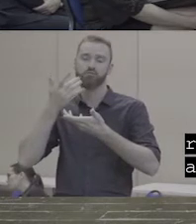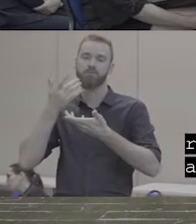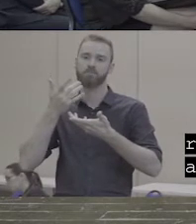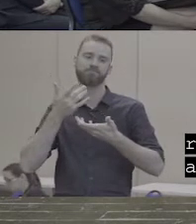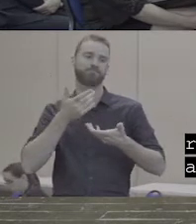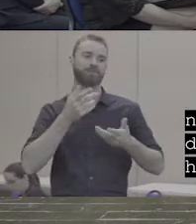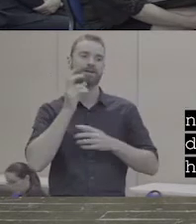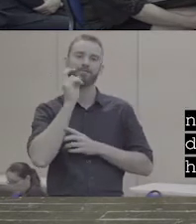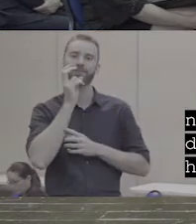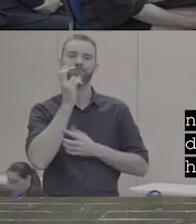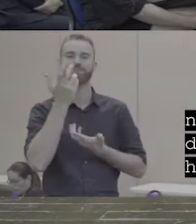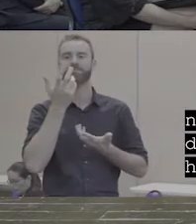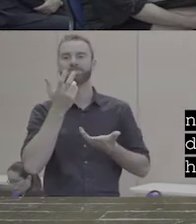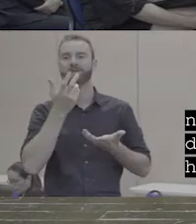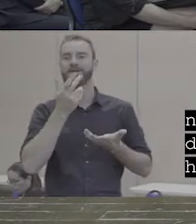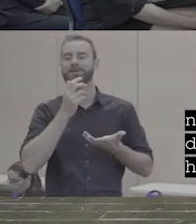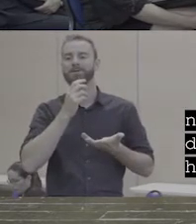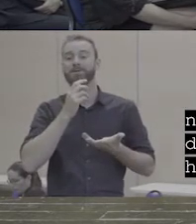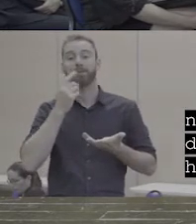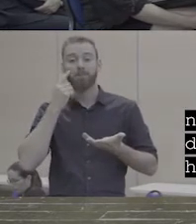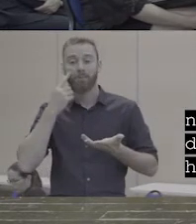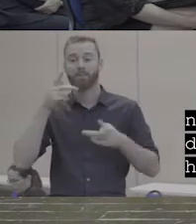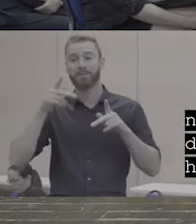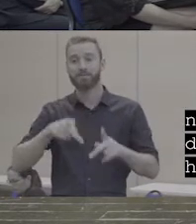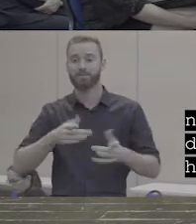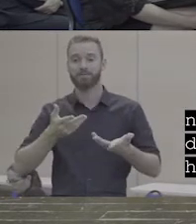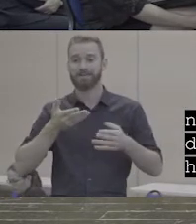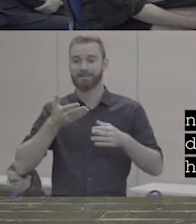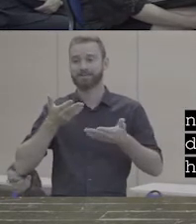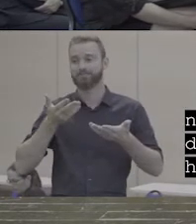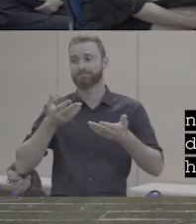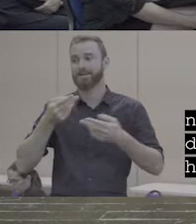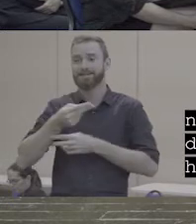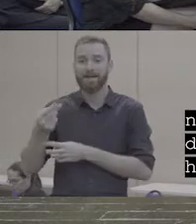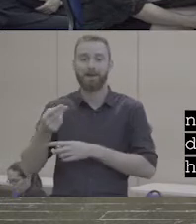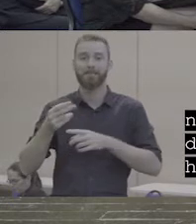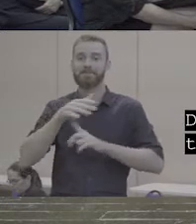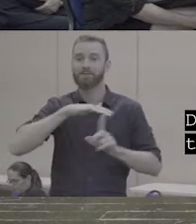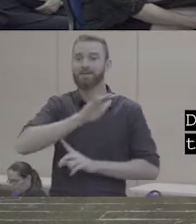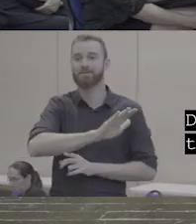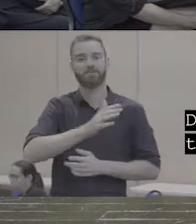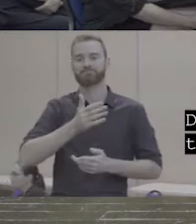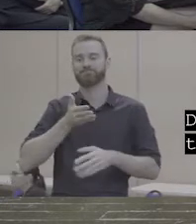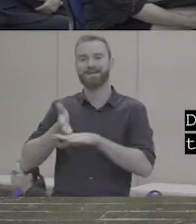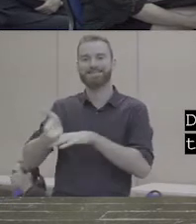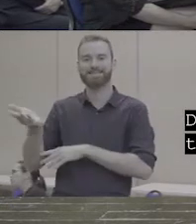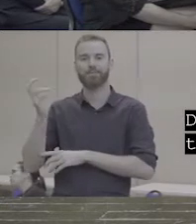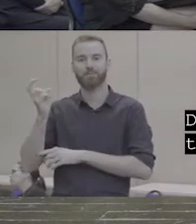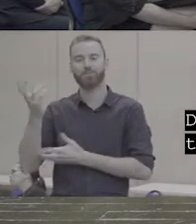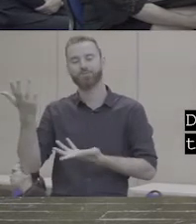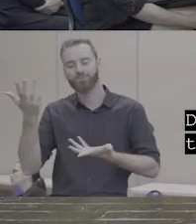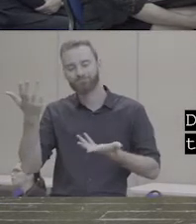où il y aura un certain nombre de places qui sont pour des personnes en situation de handicap. Donc, ça faisait à peu près le